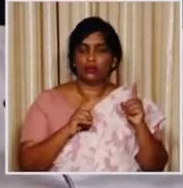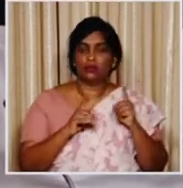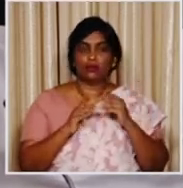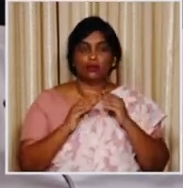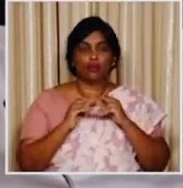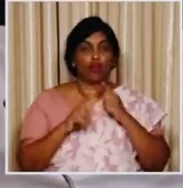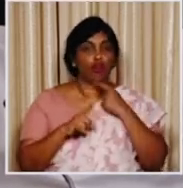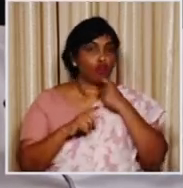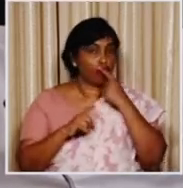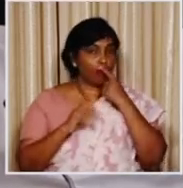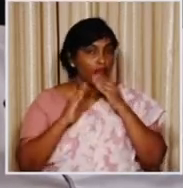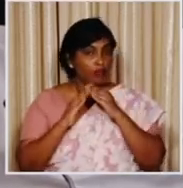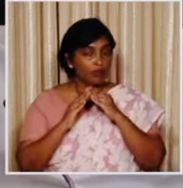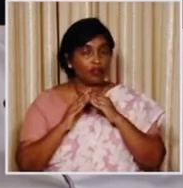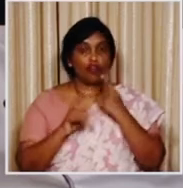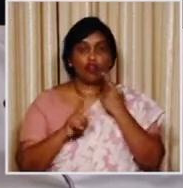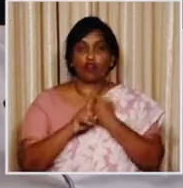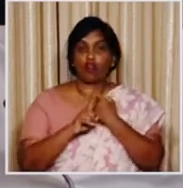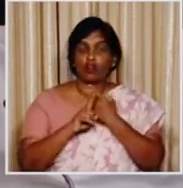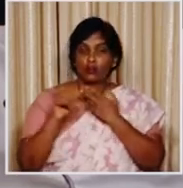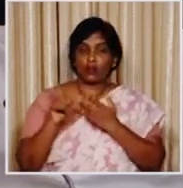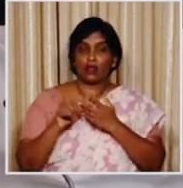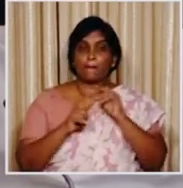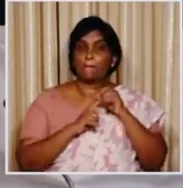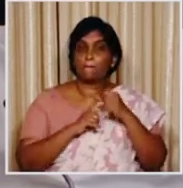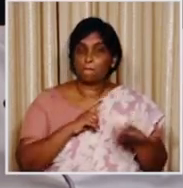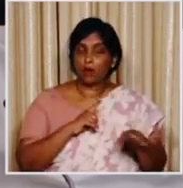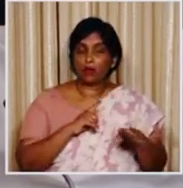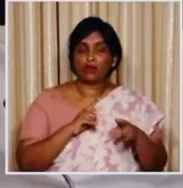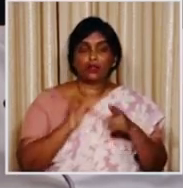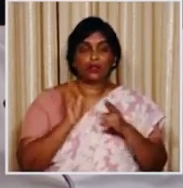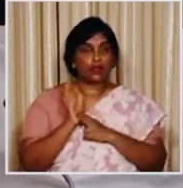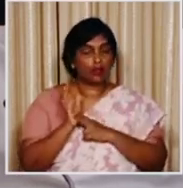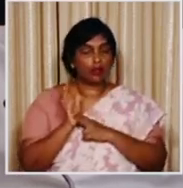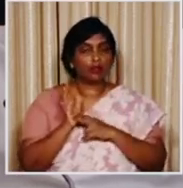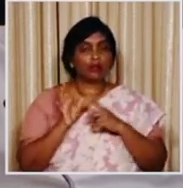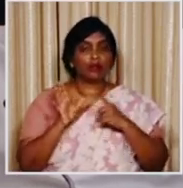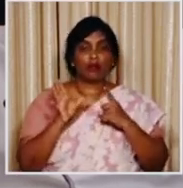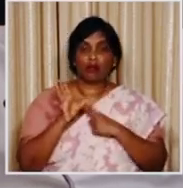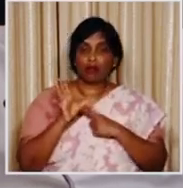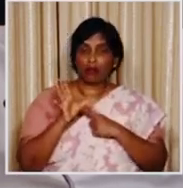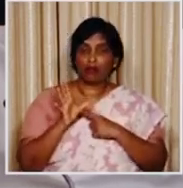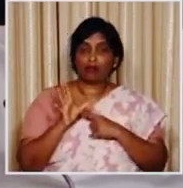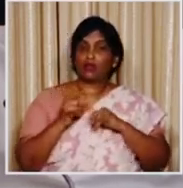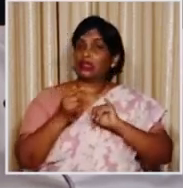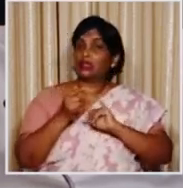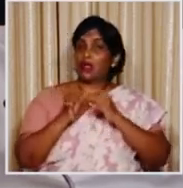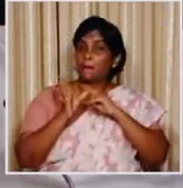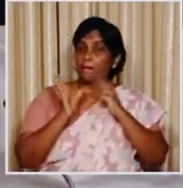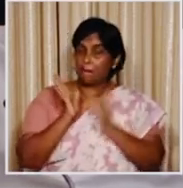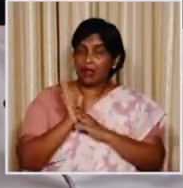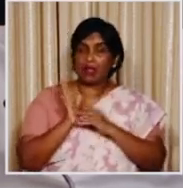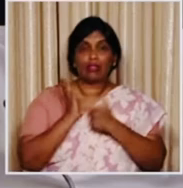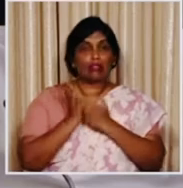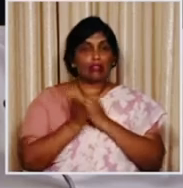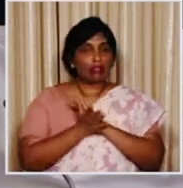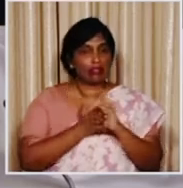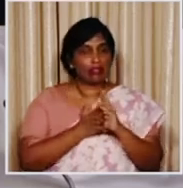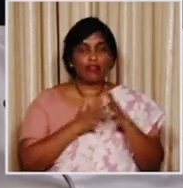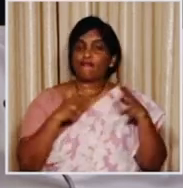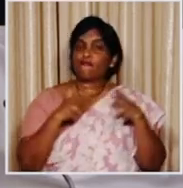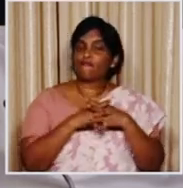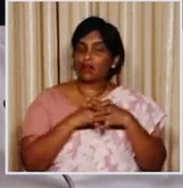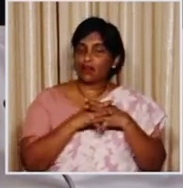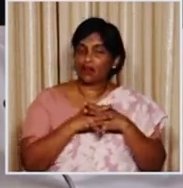ප්ලාසා කොල්ලුපිටිය, කොච්චිකඩේ, පානදුර, නින්තවූර්, අට්ටාලච්චේන, සායින්දමරුදු, තිහාරිය,